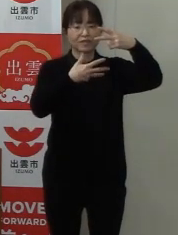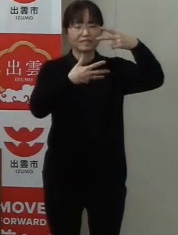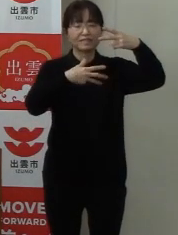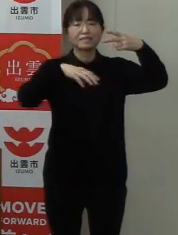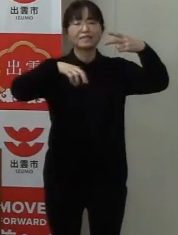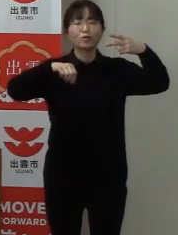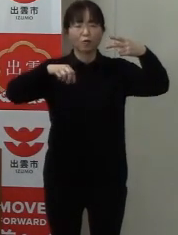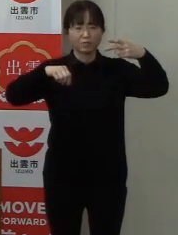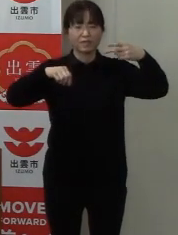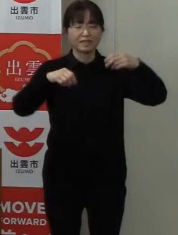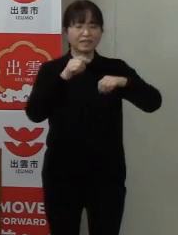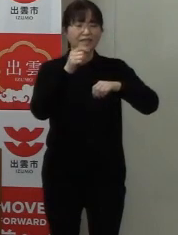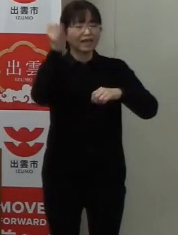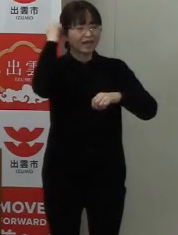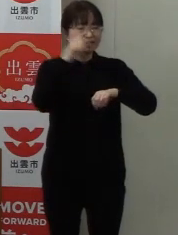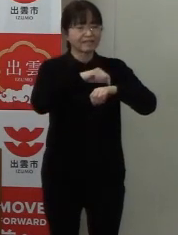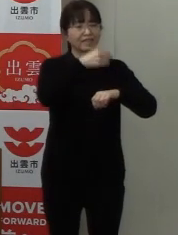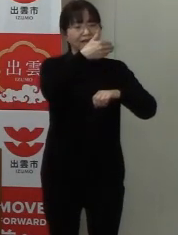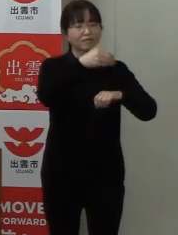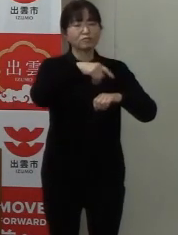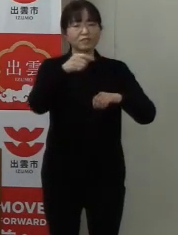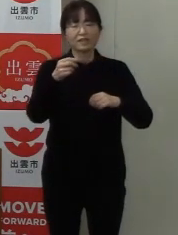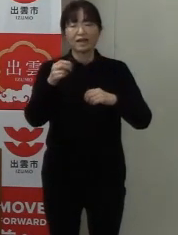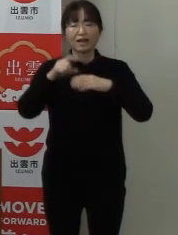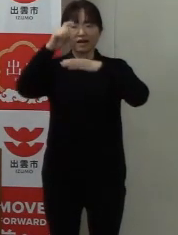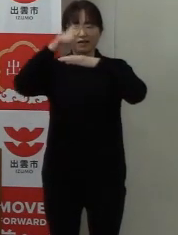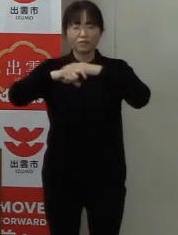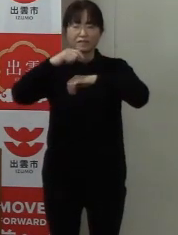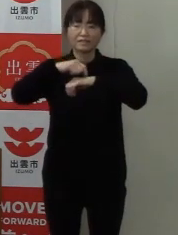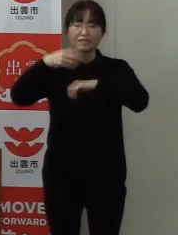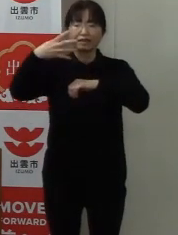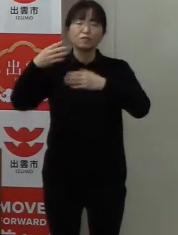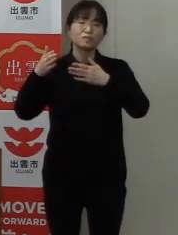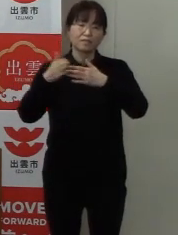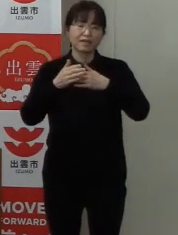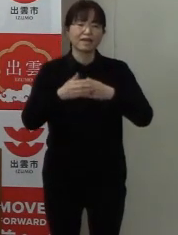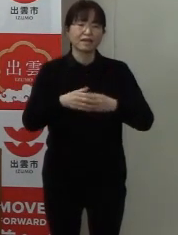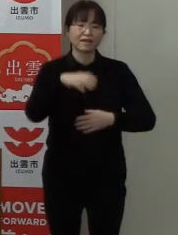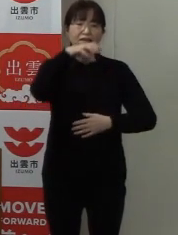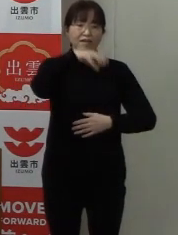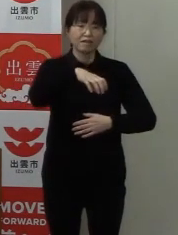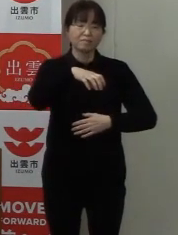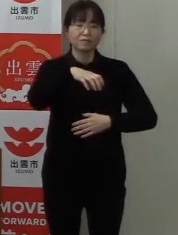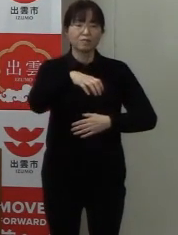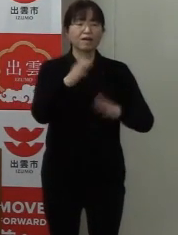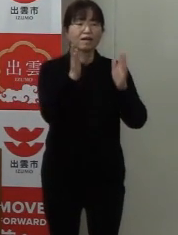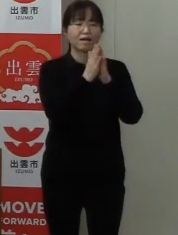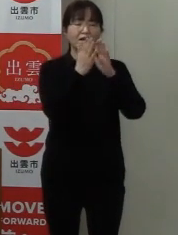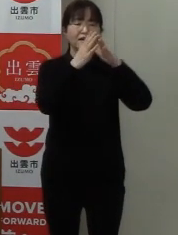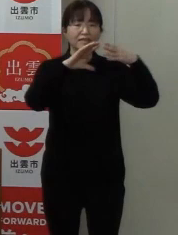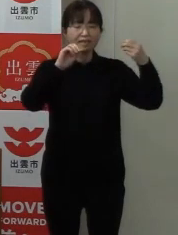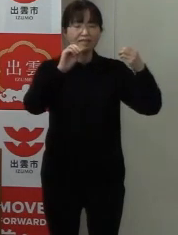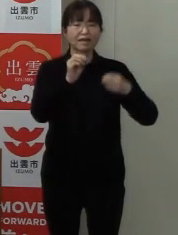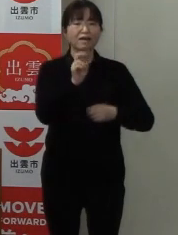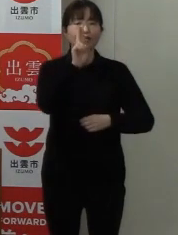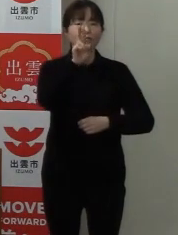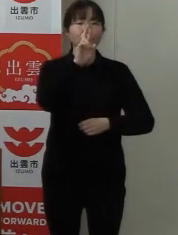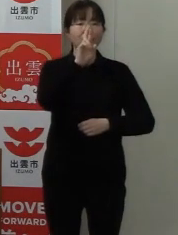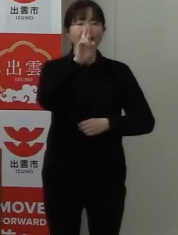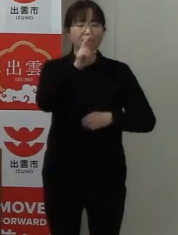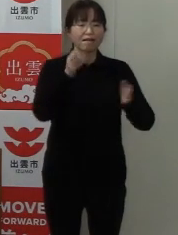曜日、9時から16時までとなっております。場所は大社文化プレイスうらら館であります